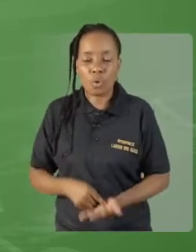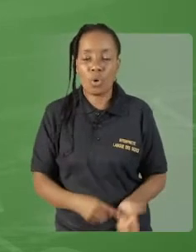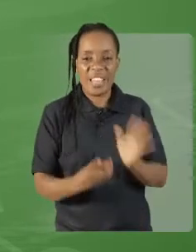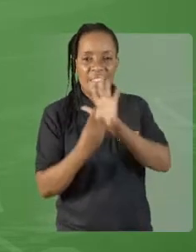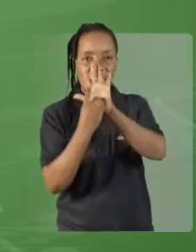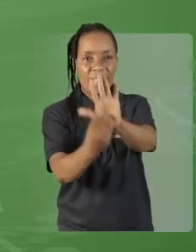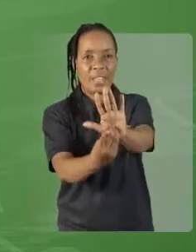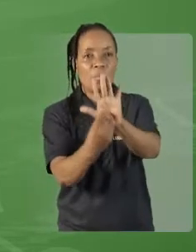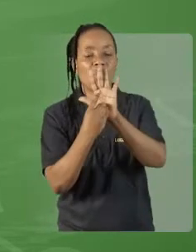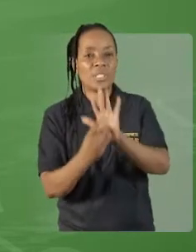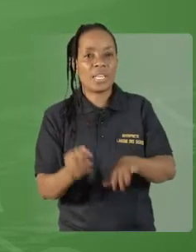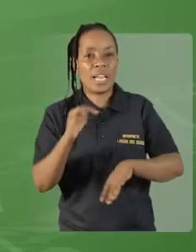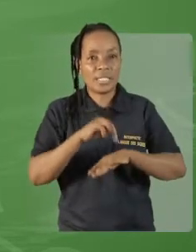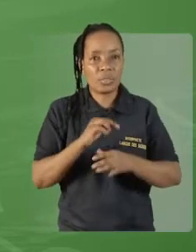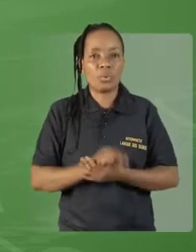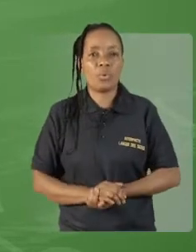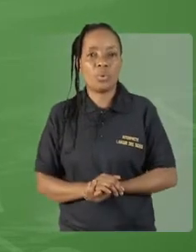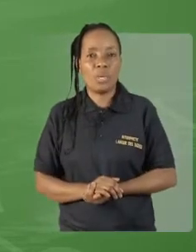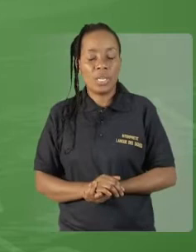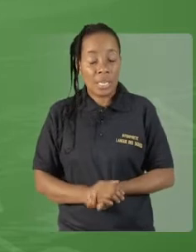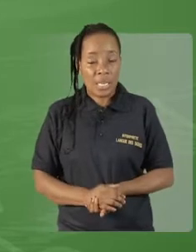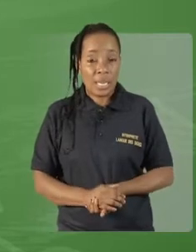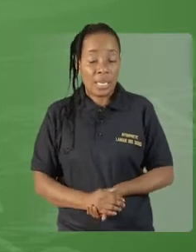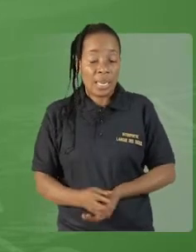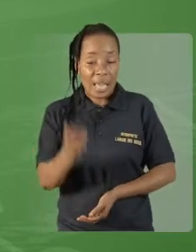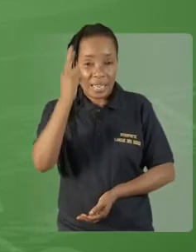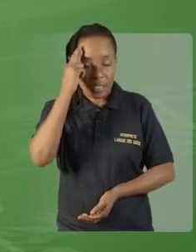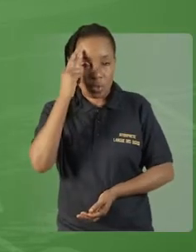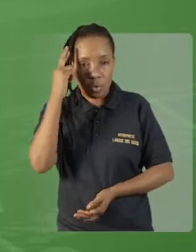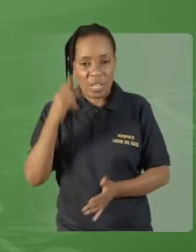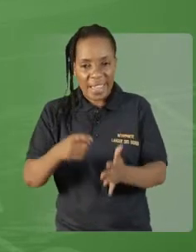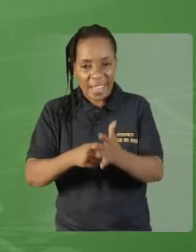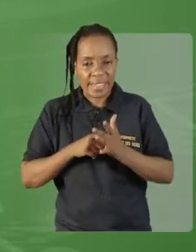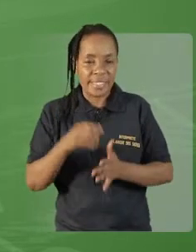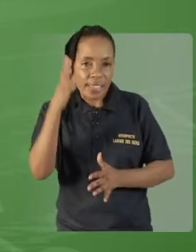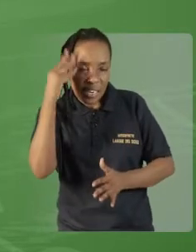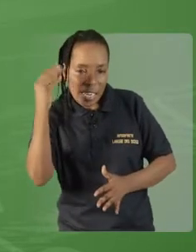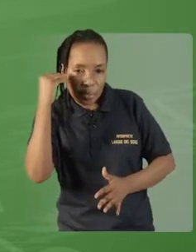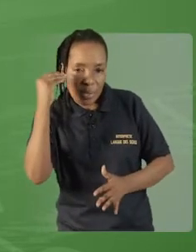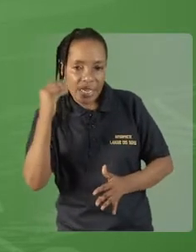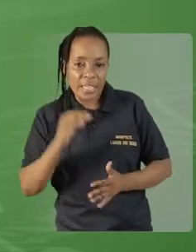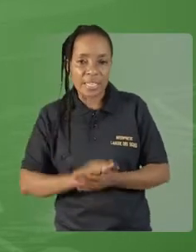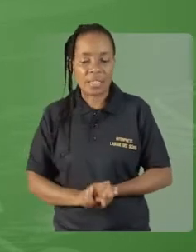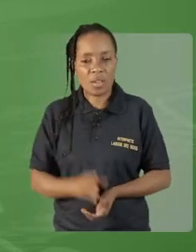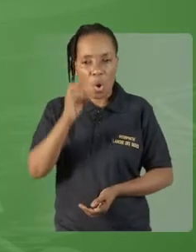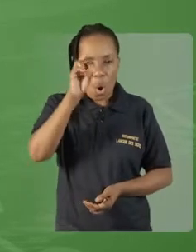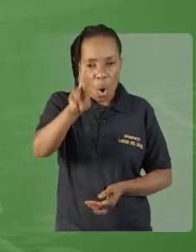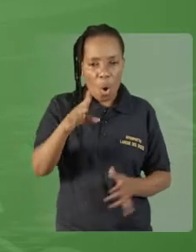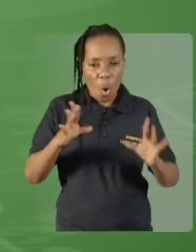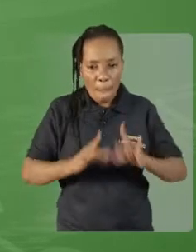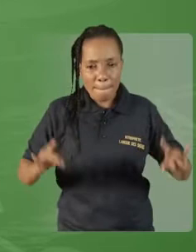de démonstrations logiques ou expérimentales provisoires, tandis que le